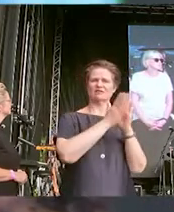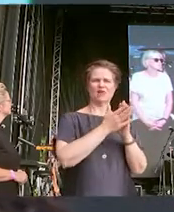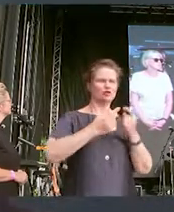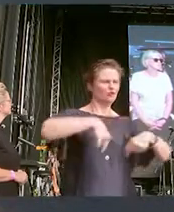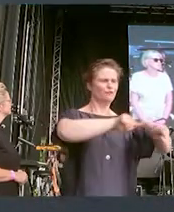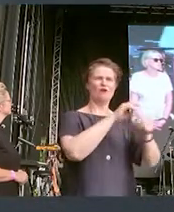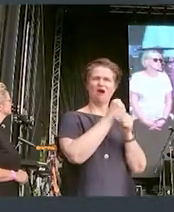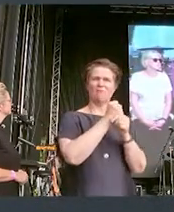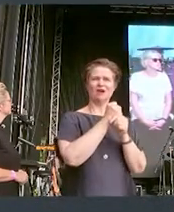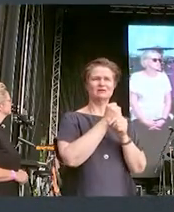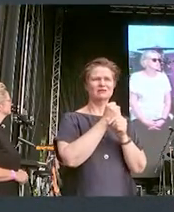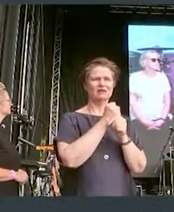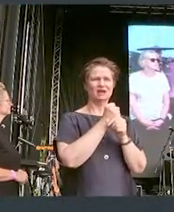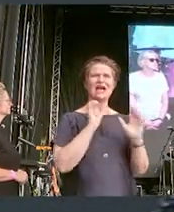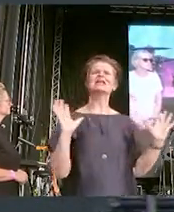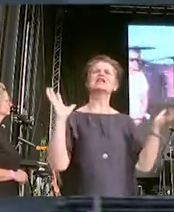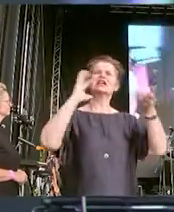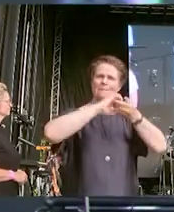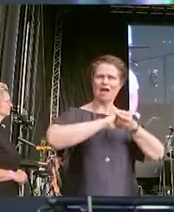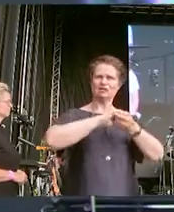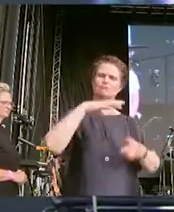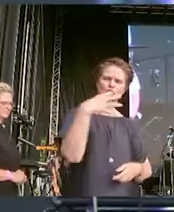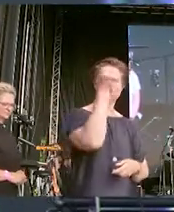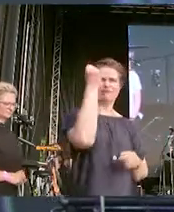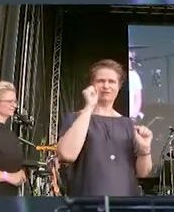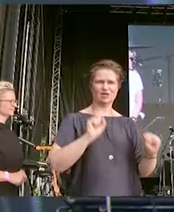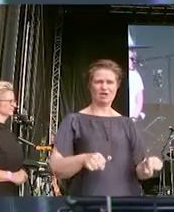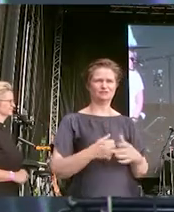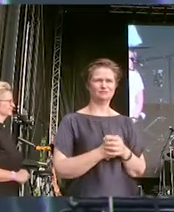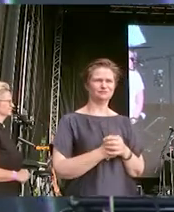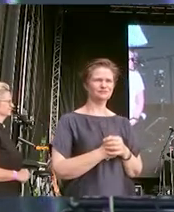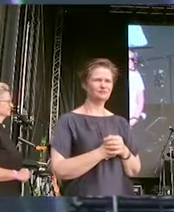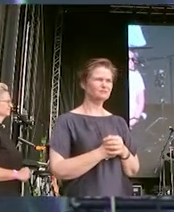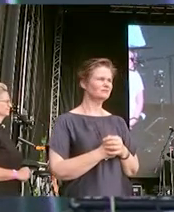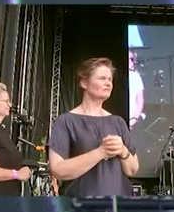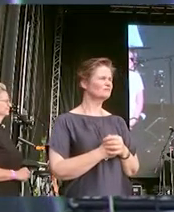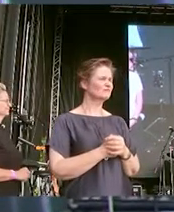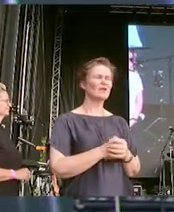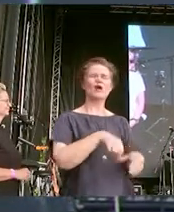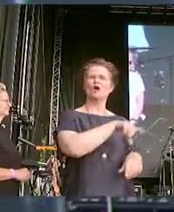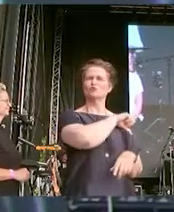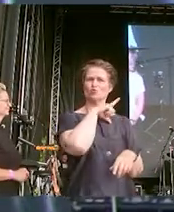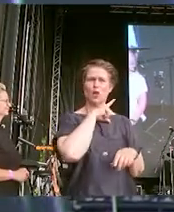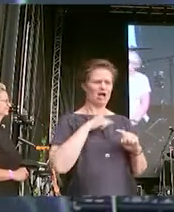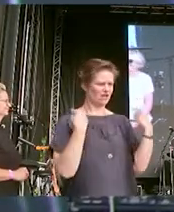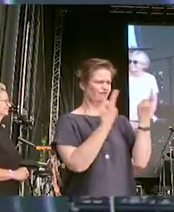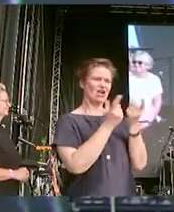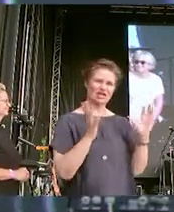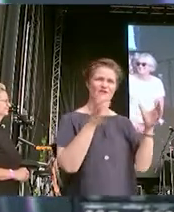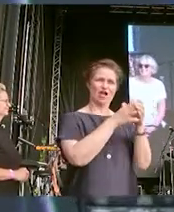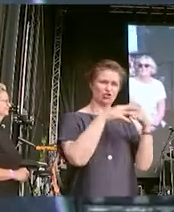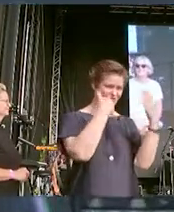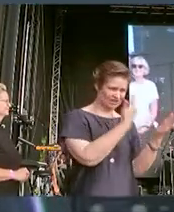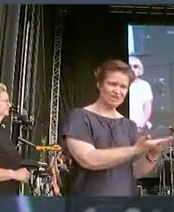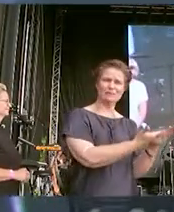nur gemeinsam werden wir etwas bewegen. Solange es uns als Gewerkschaften gibt, werden wir dafür kämpfen